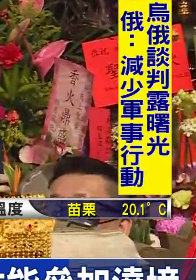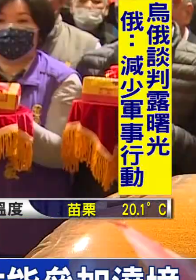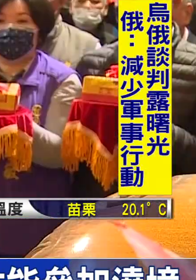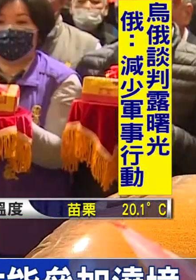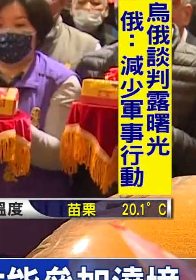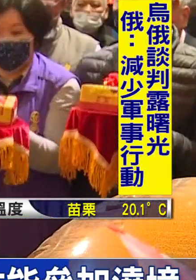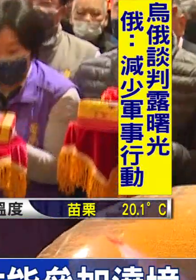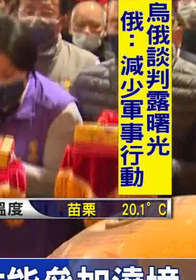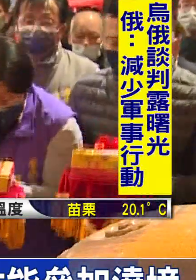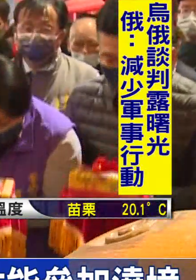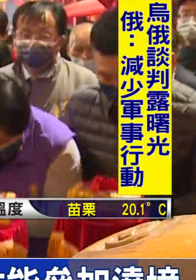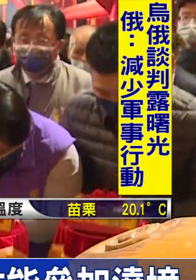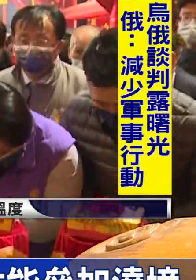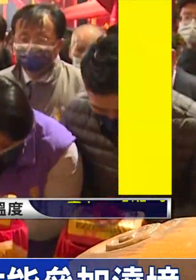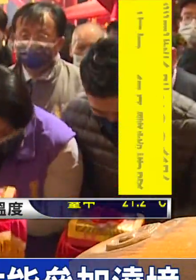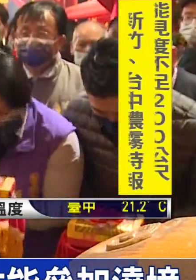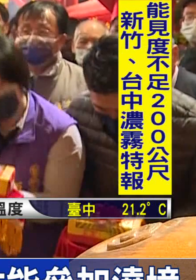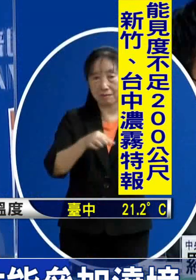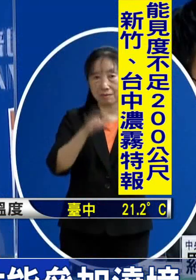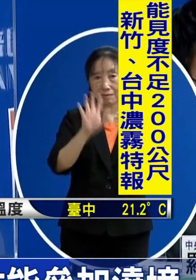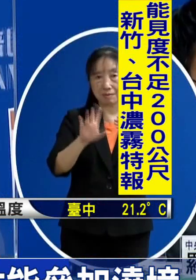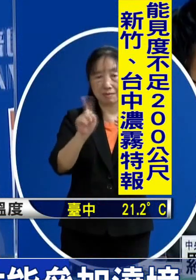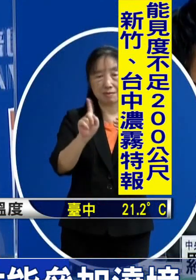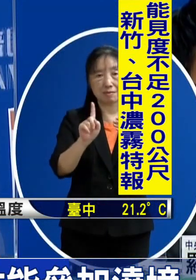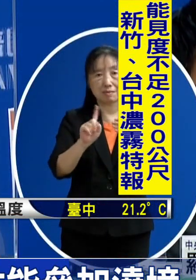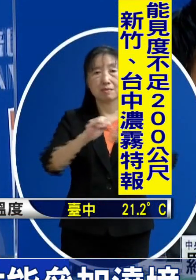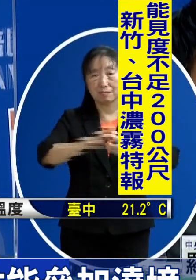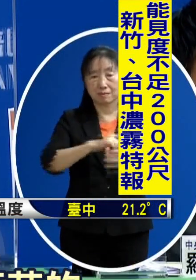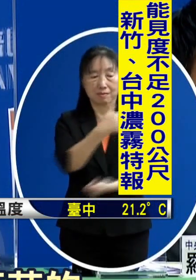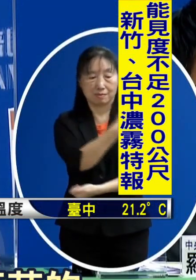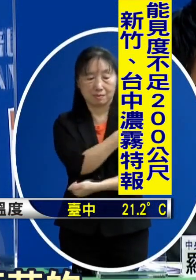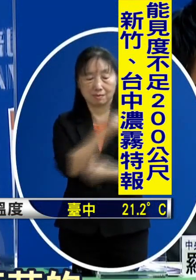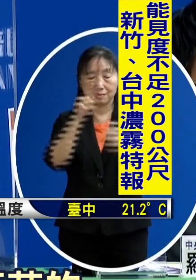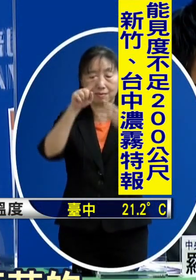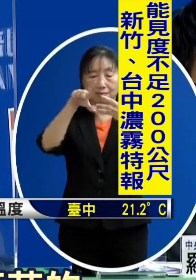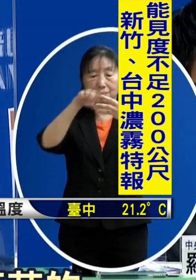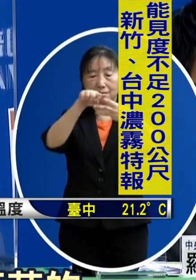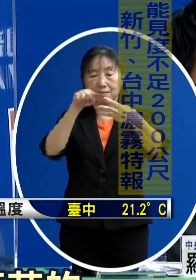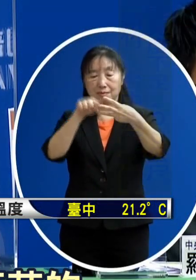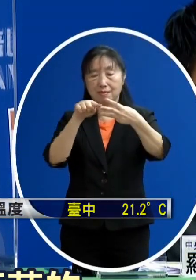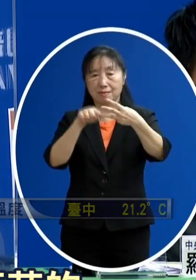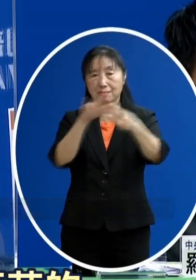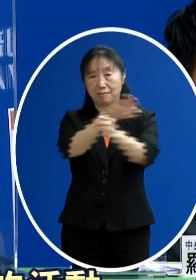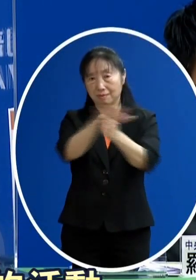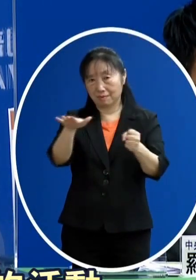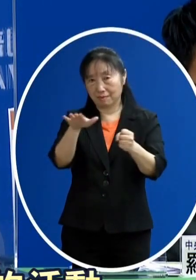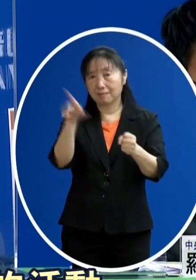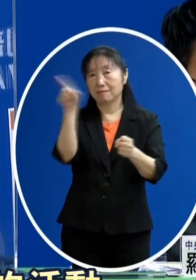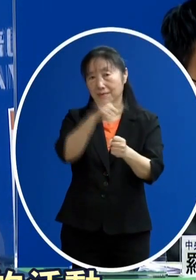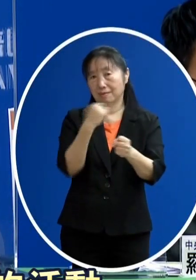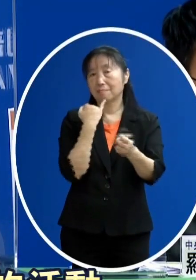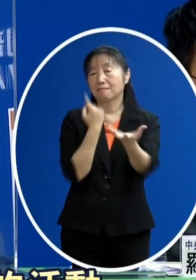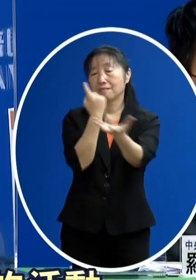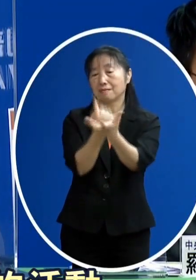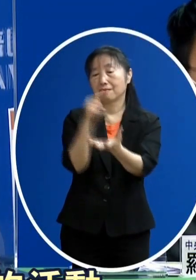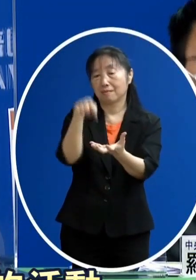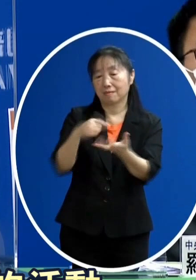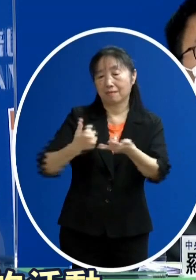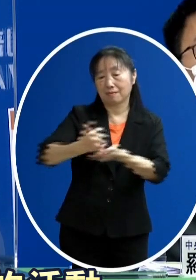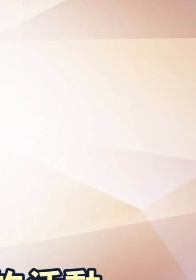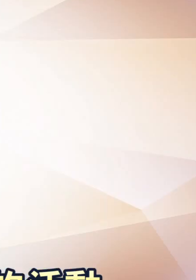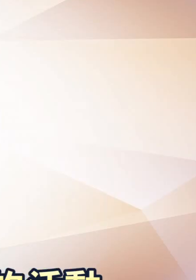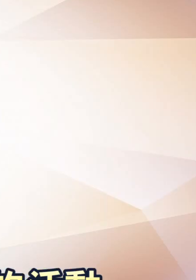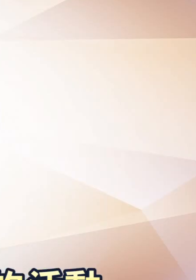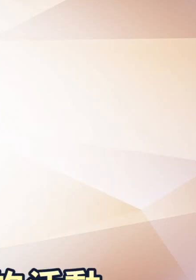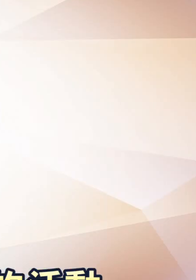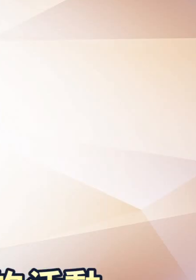点爆发，绕境防疫再加严， 必须要接种满3剂疫苗的才可以参与这个绕境的活